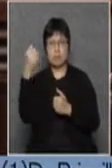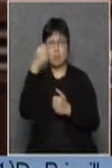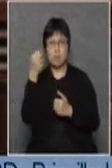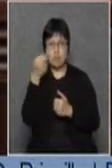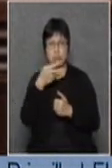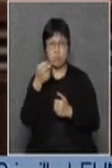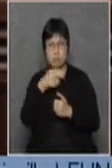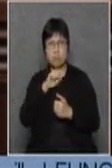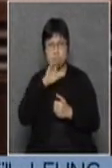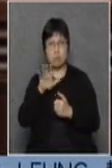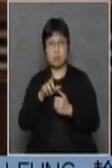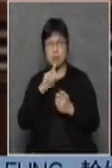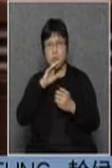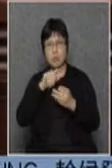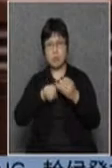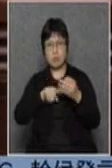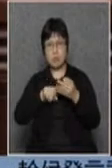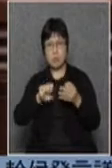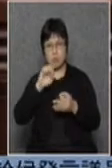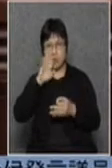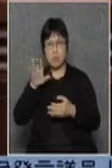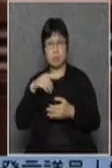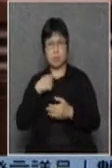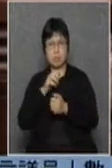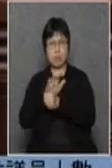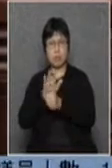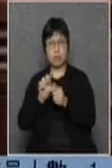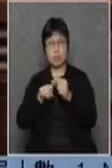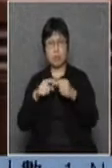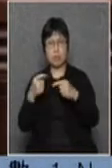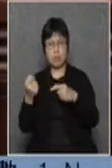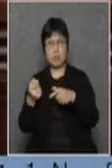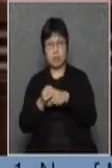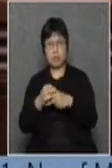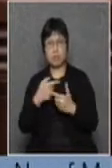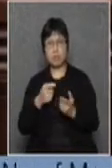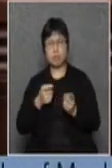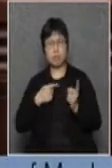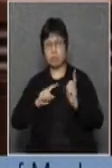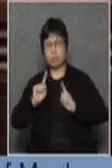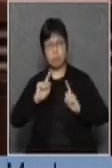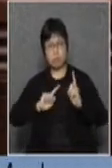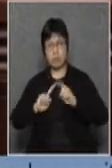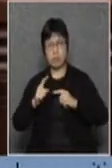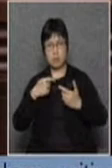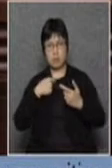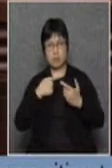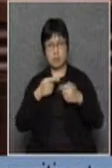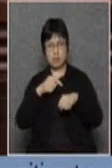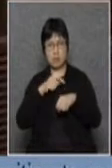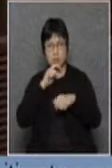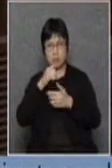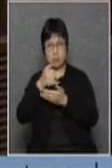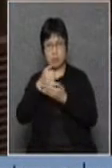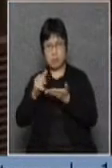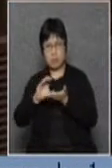果梁君彥議員所講嘅係話要幫助中小企，我哋幾時都應該幫助中小企嘅，唔係應該喺退市嗰陣時特別